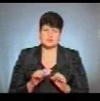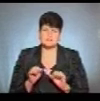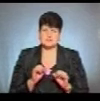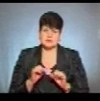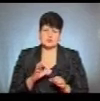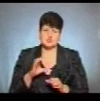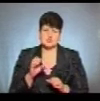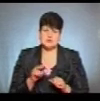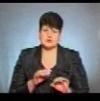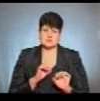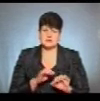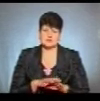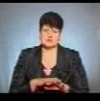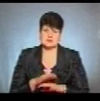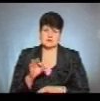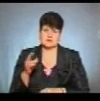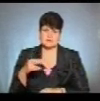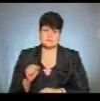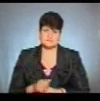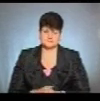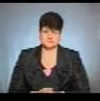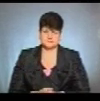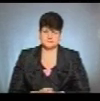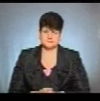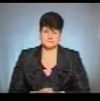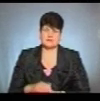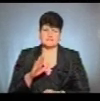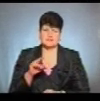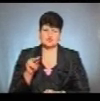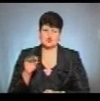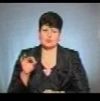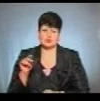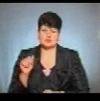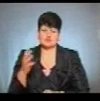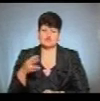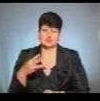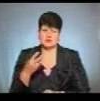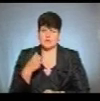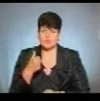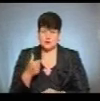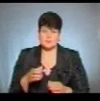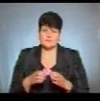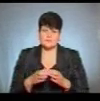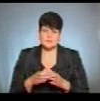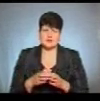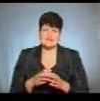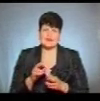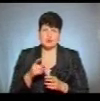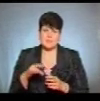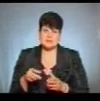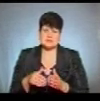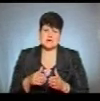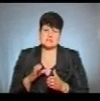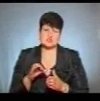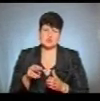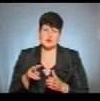населення Тернопільської облдержадміністрації. Валерій Чоботар, 43 роки, балотується від партії «Європейська солідарність»,